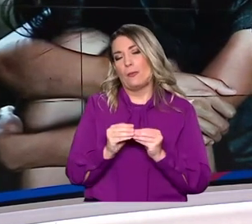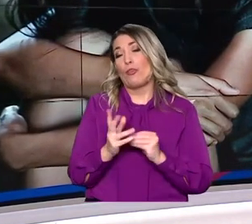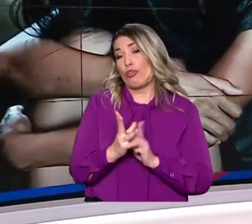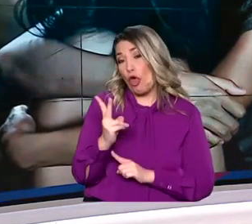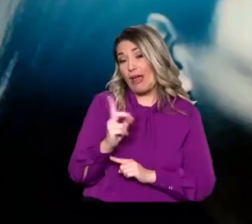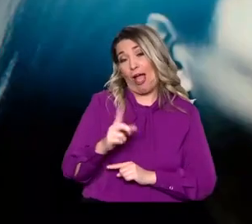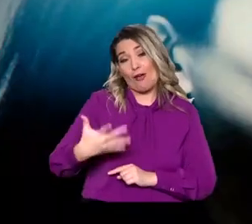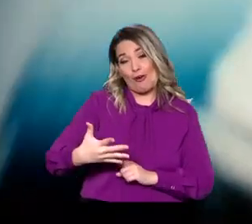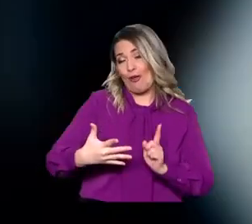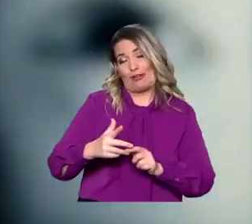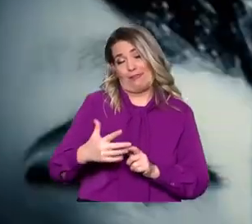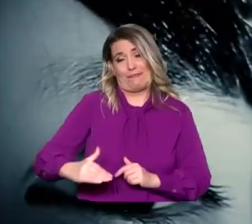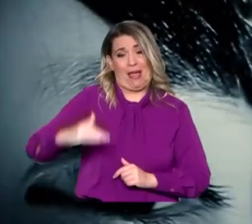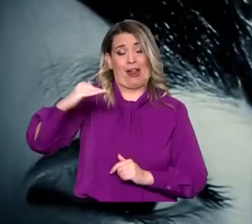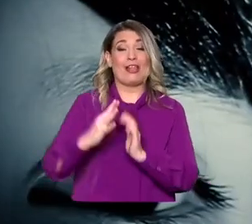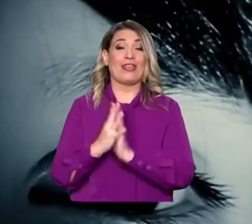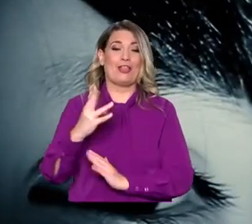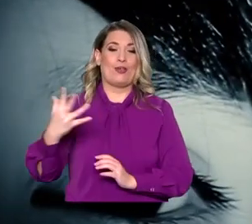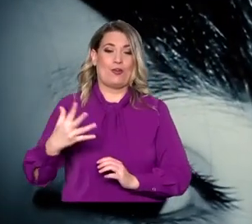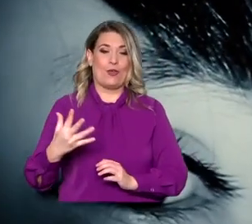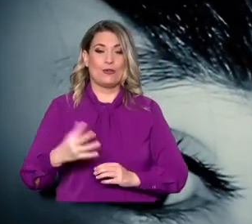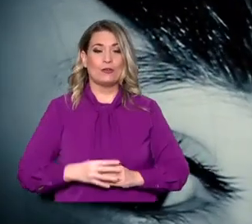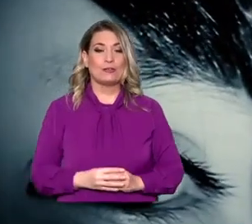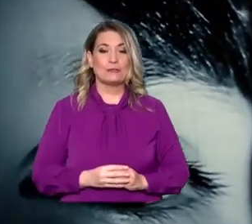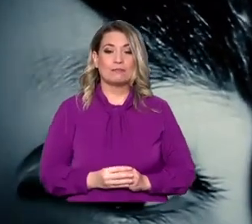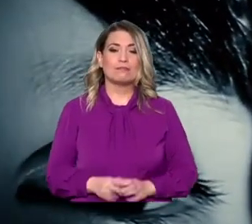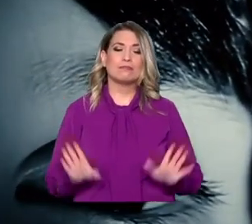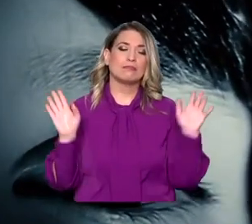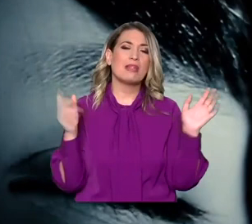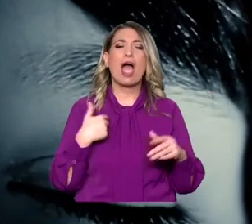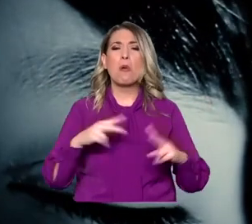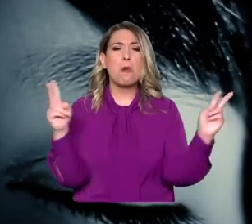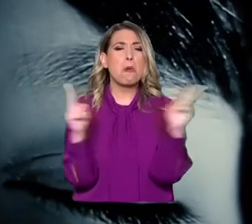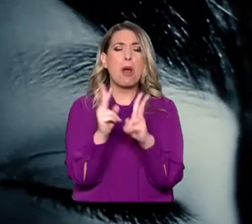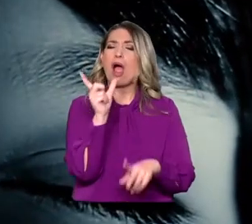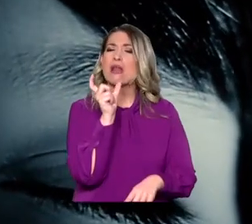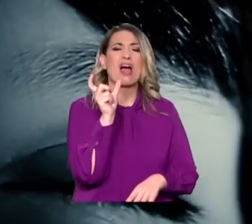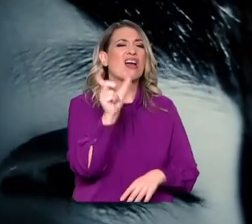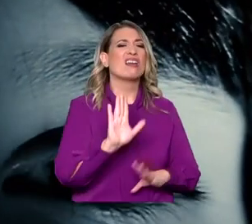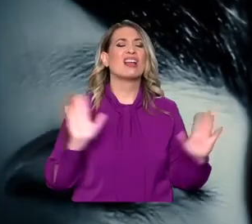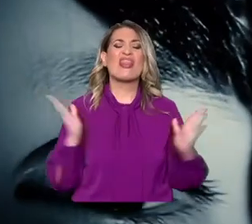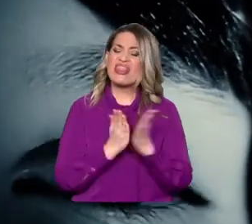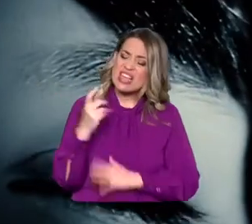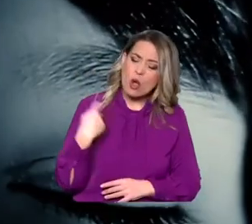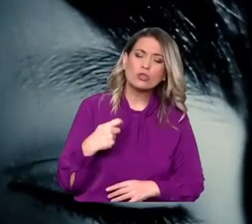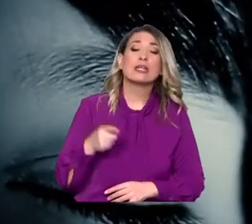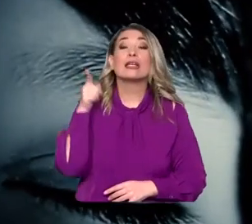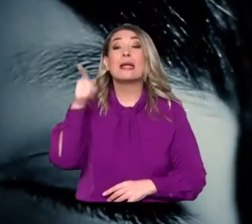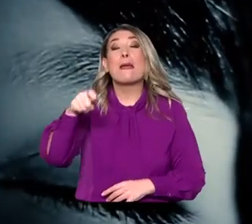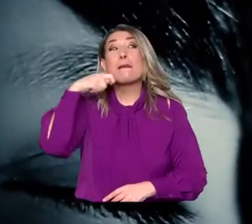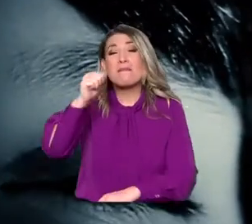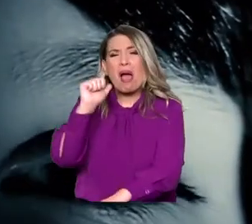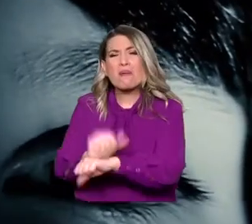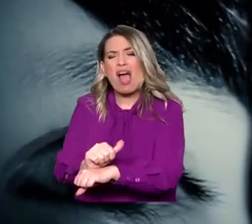κοριτσιού μία λέξη μόνο θα σας πω να υπάρχει δικαιοσύνη να βγάλει τη μάνα από κει και